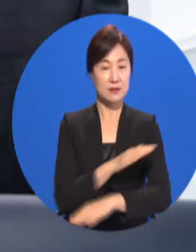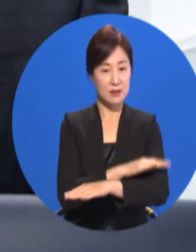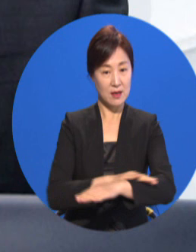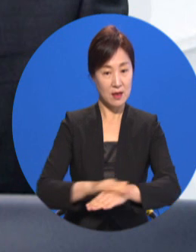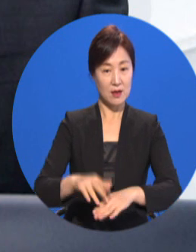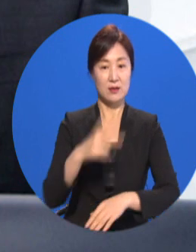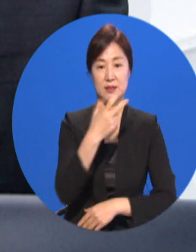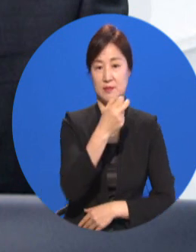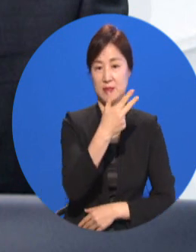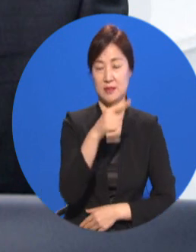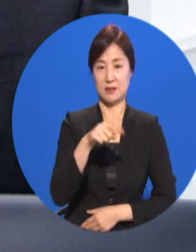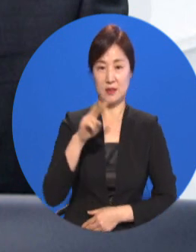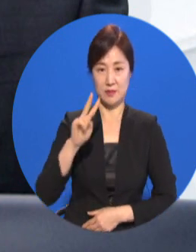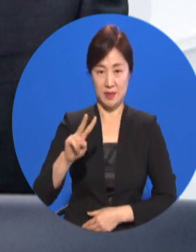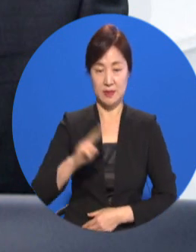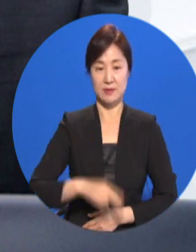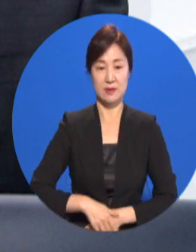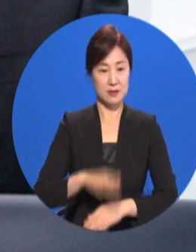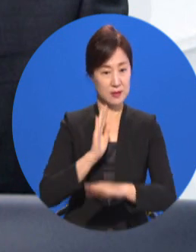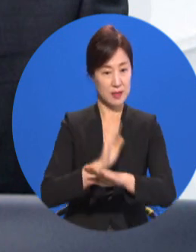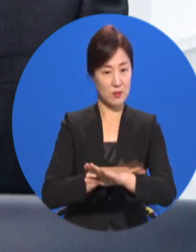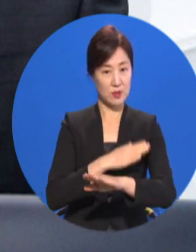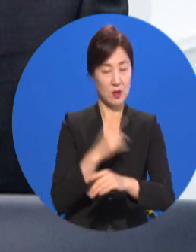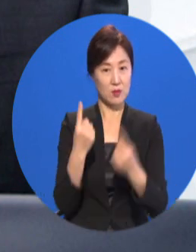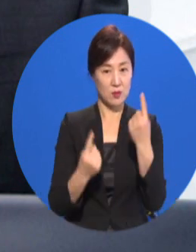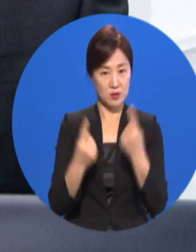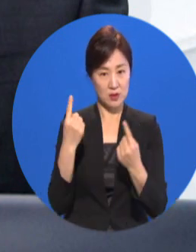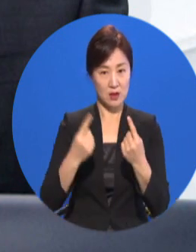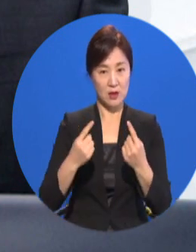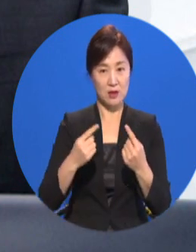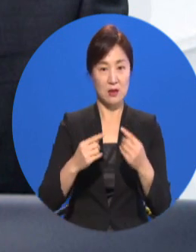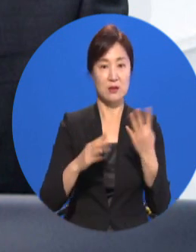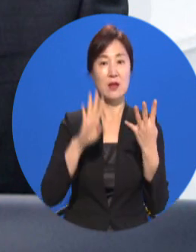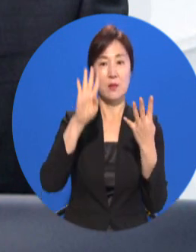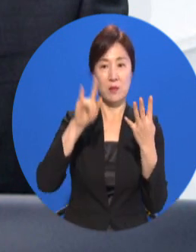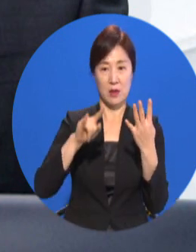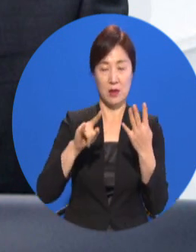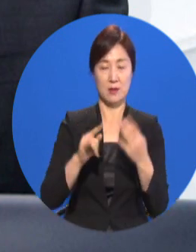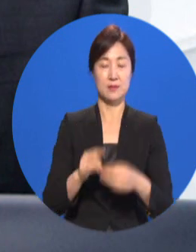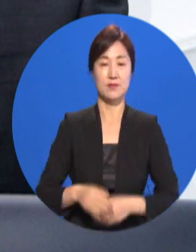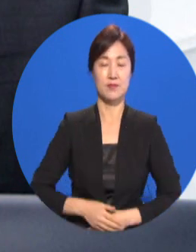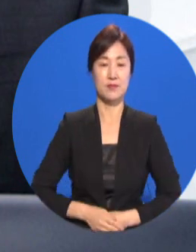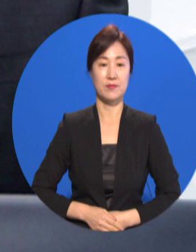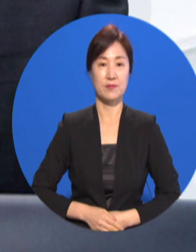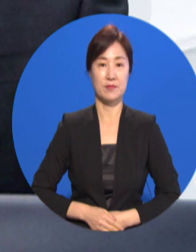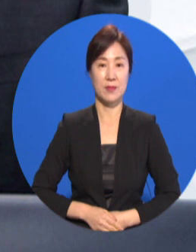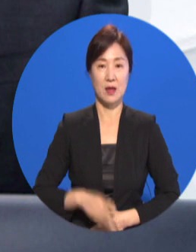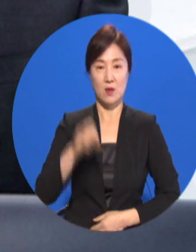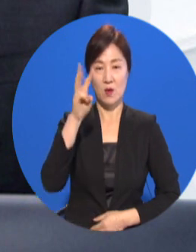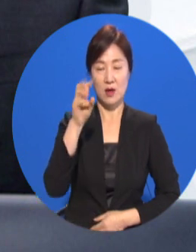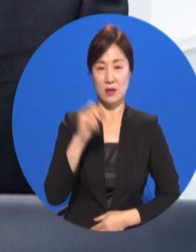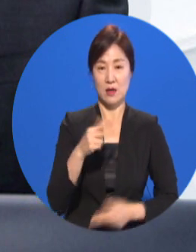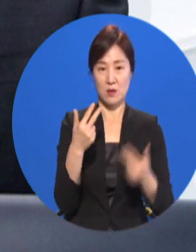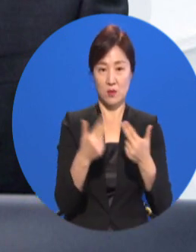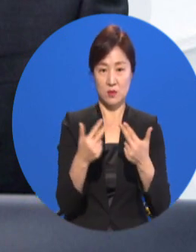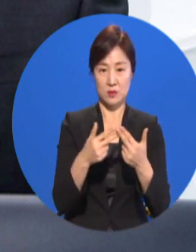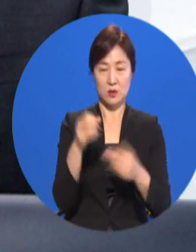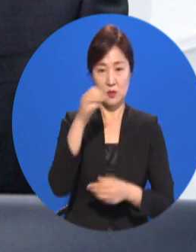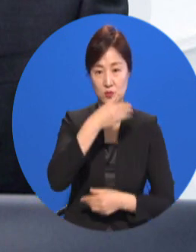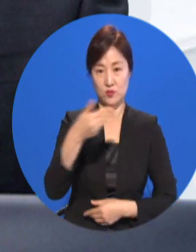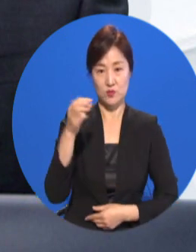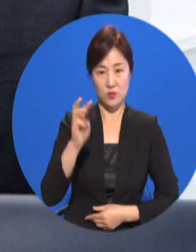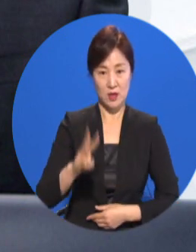있다 77.2% 로 잘못하고 있다 보다 4배 넘게 높은 지지를 보냈고 광양 곡성 구례 선거구에서 도